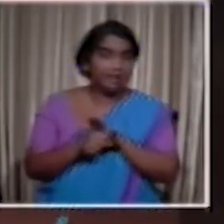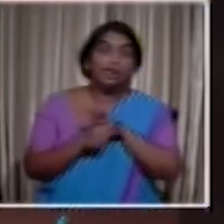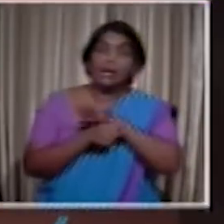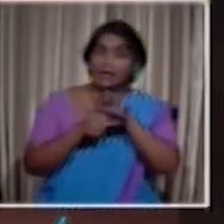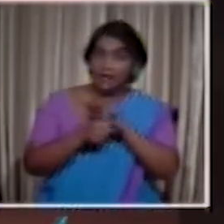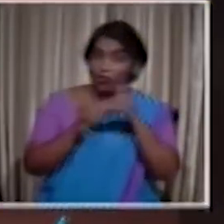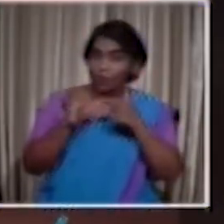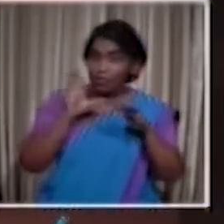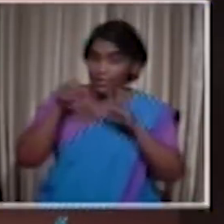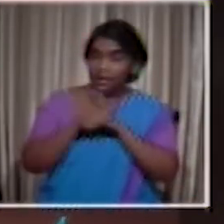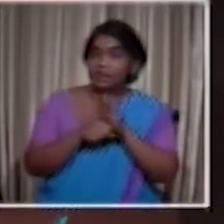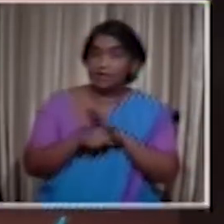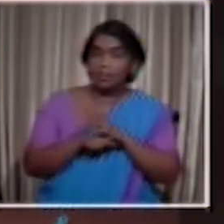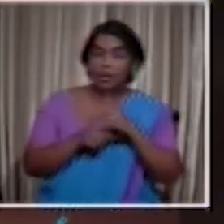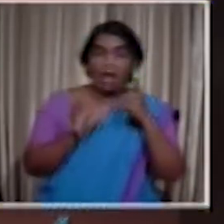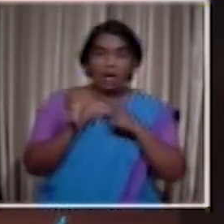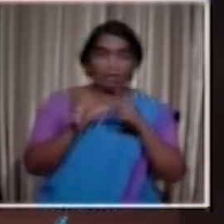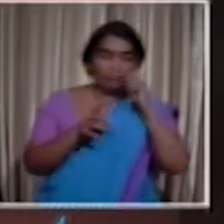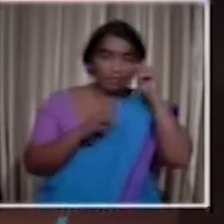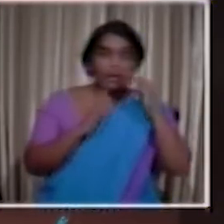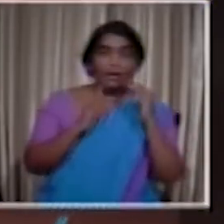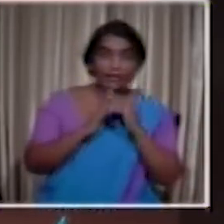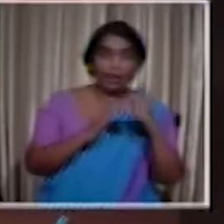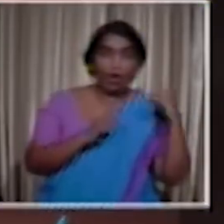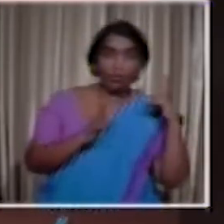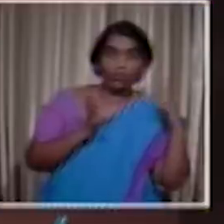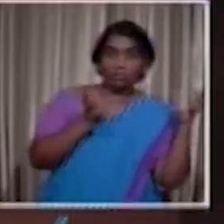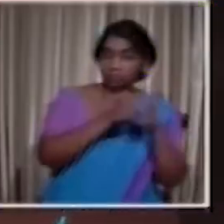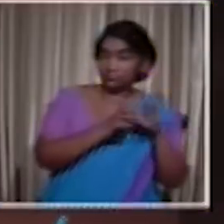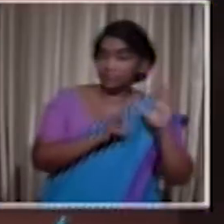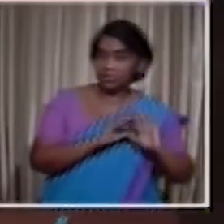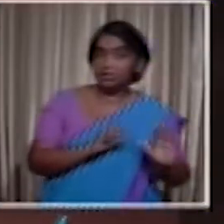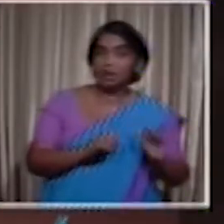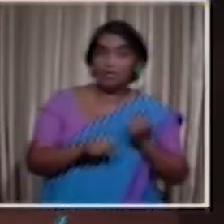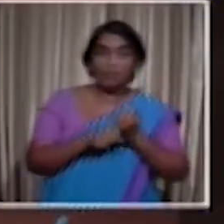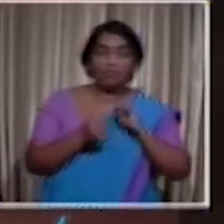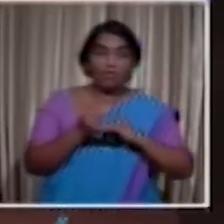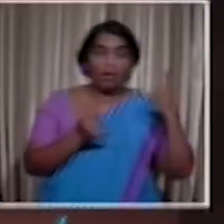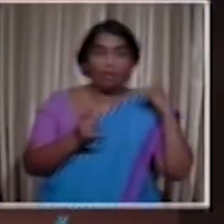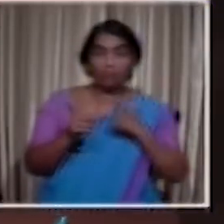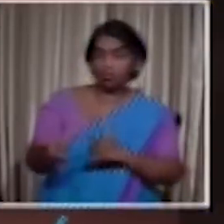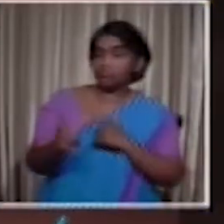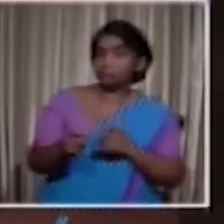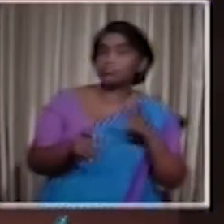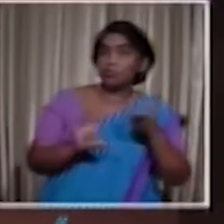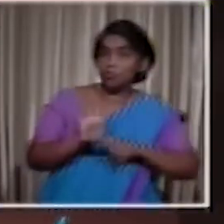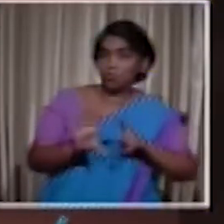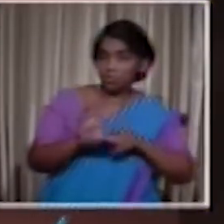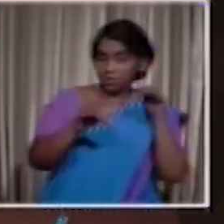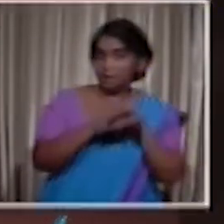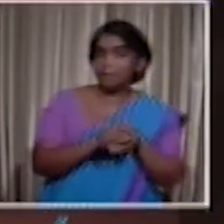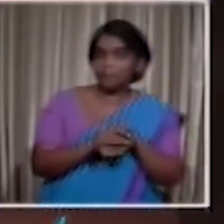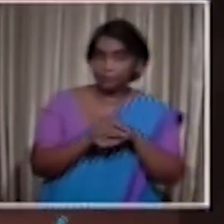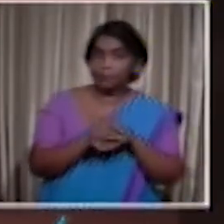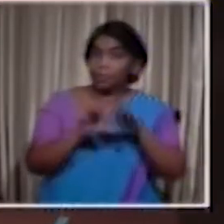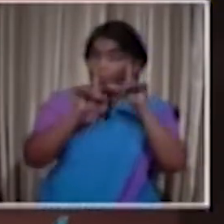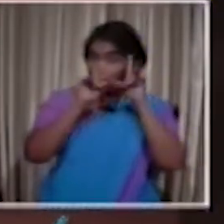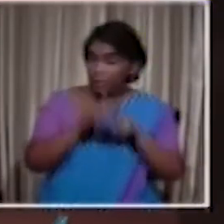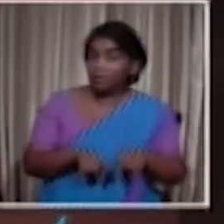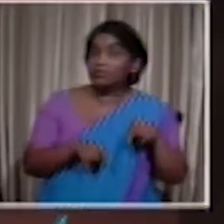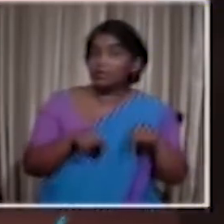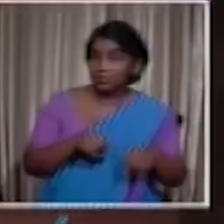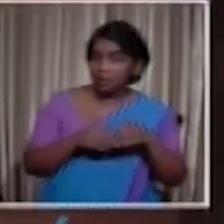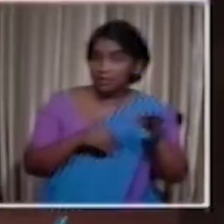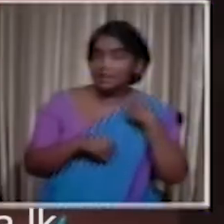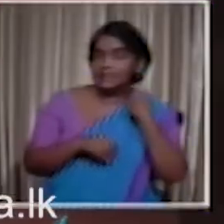කැකිරාවේ අධිකාරිගේ ගෙදර වෙනම අතුරු හමුදාවක් හිටියා. ග්‍රාම ආරක්ෂක බටවේ කිය අවියාවිද සහිත පුහුණුව සහිත හිටියේ. එවැනි ප්‍රවණතාවයක්ද